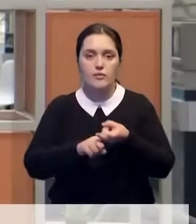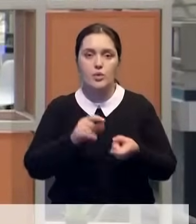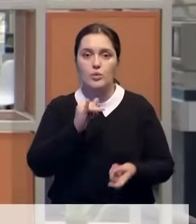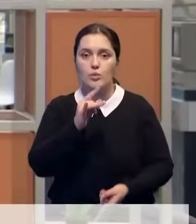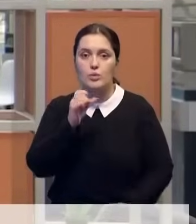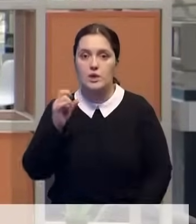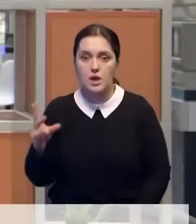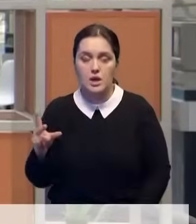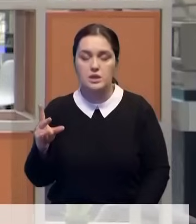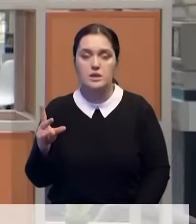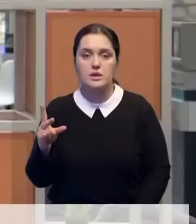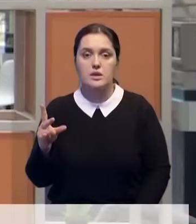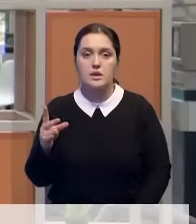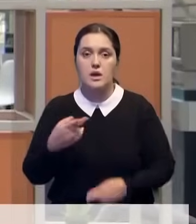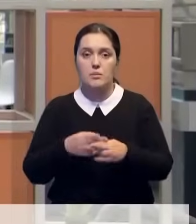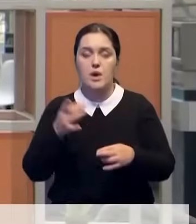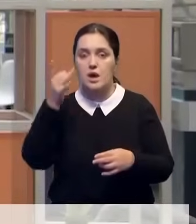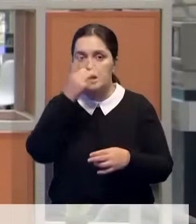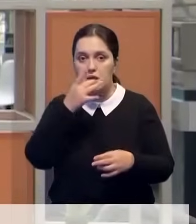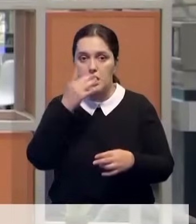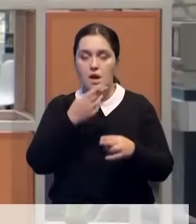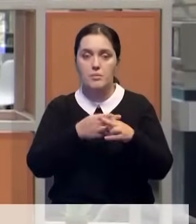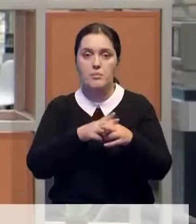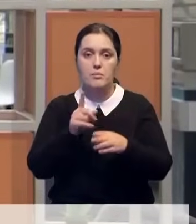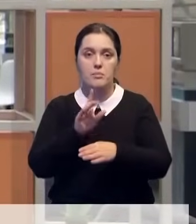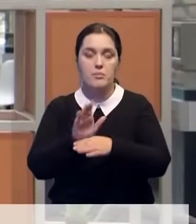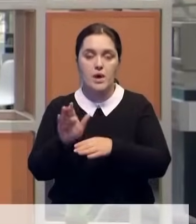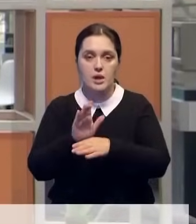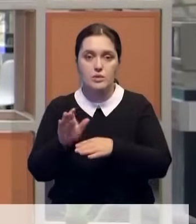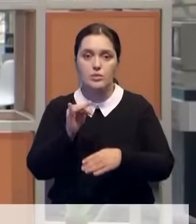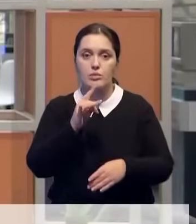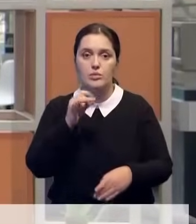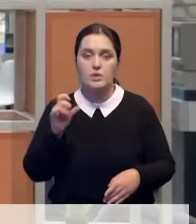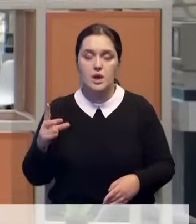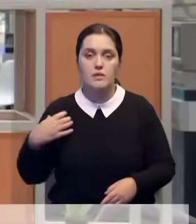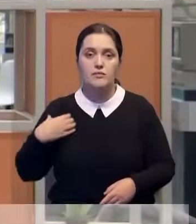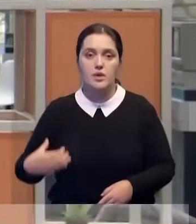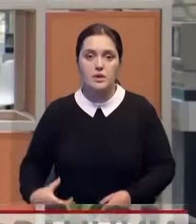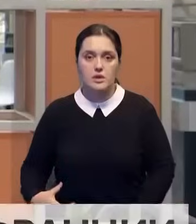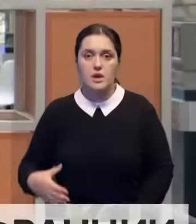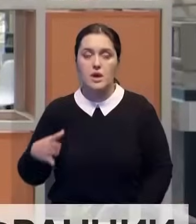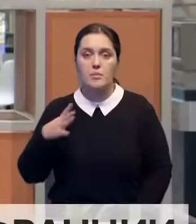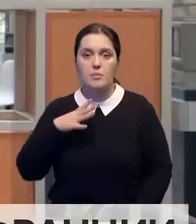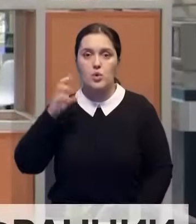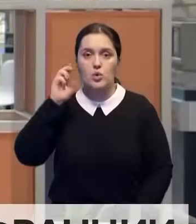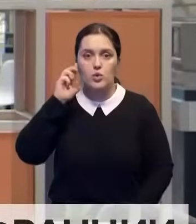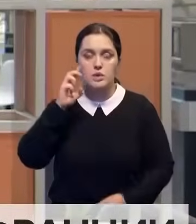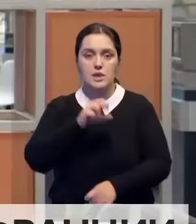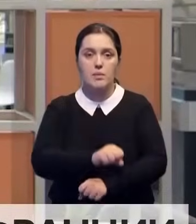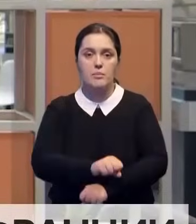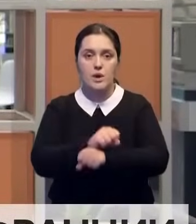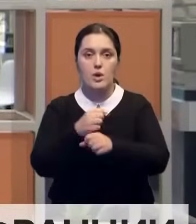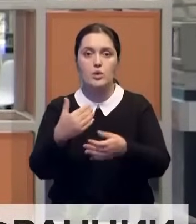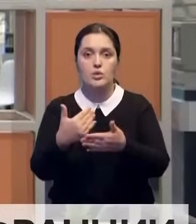И ввиду того, что в Нигерии одним из основных поставщиков урана во Францию был госпереворот, и новое